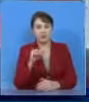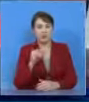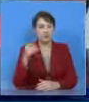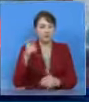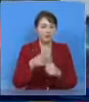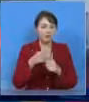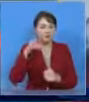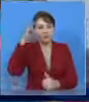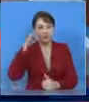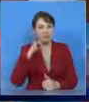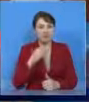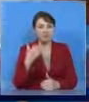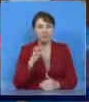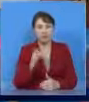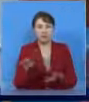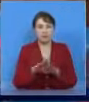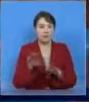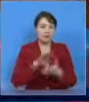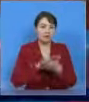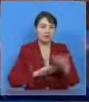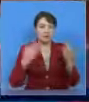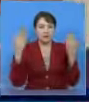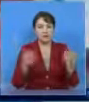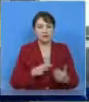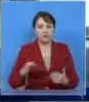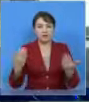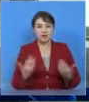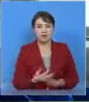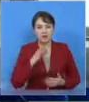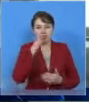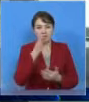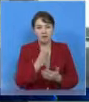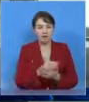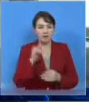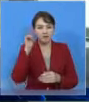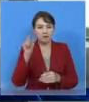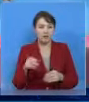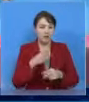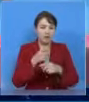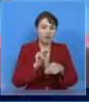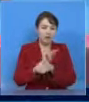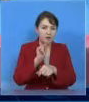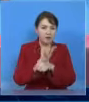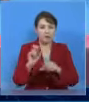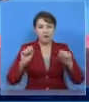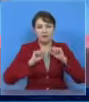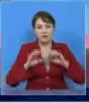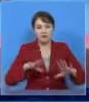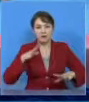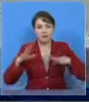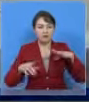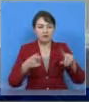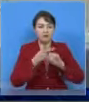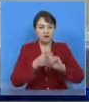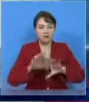есімі қазақ спортының жылнамасында осылай жазылды. Бүгінде ол өмірлік тәжірибесін шәкірттерімен бөлісіп, спорт саңлақтарын дайындап жүр.